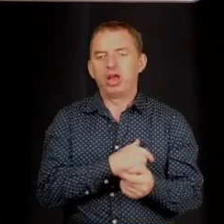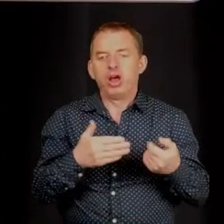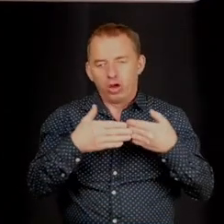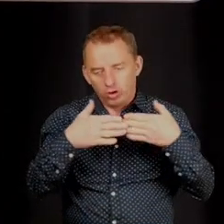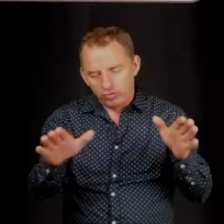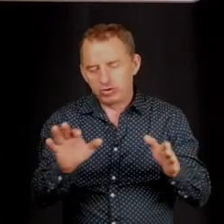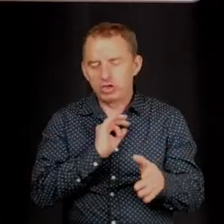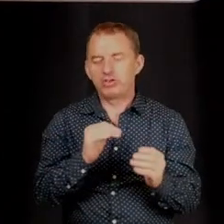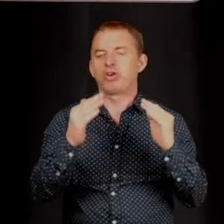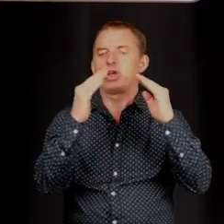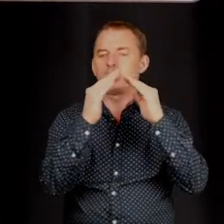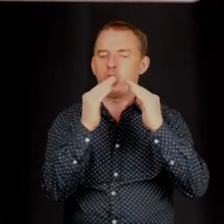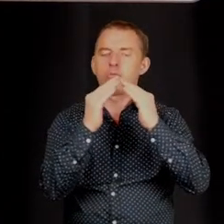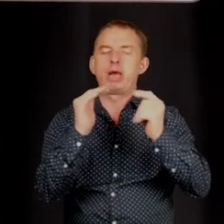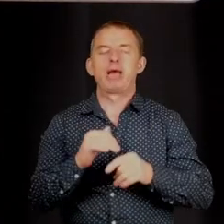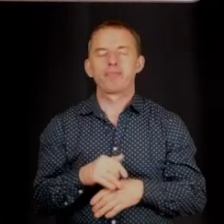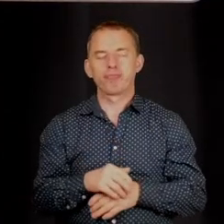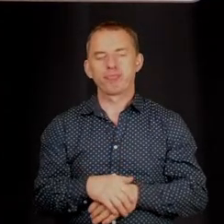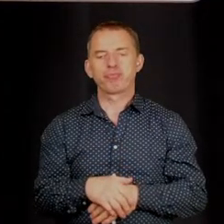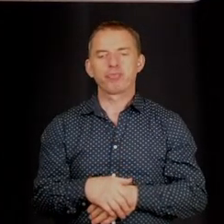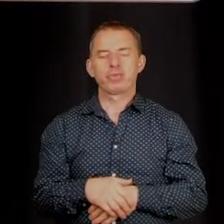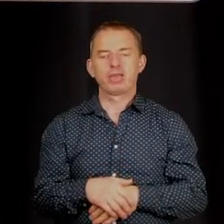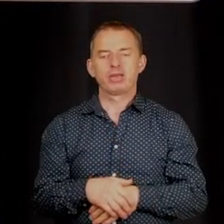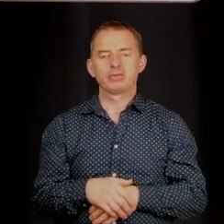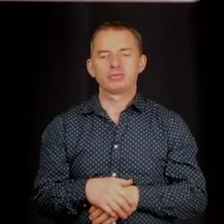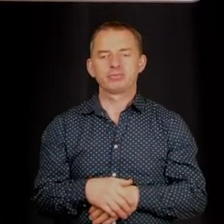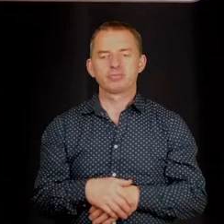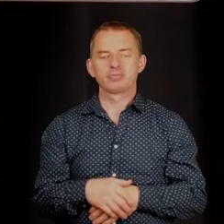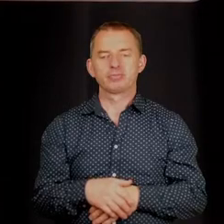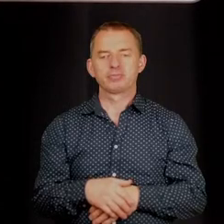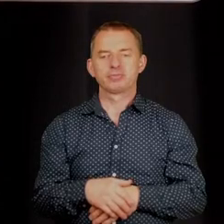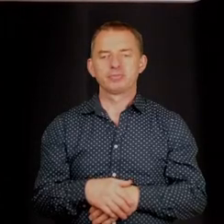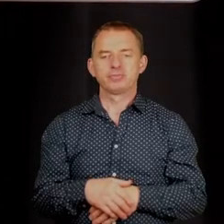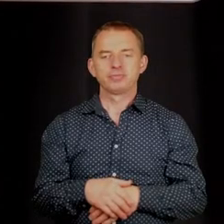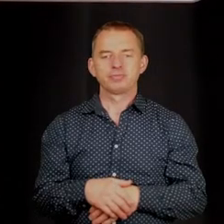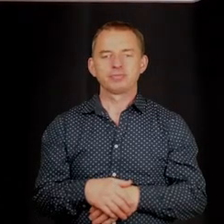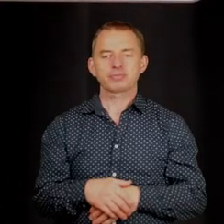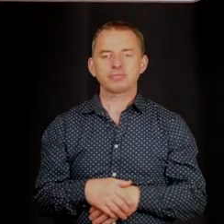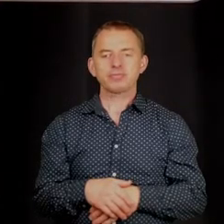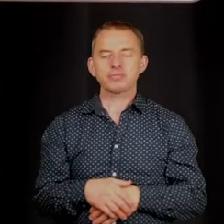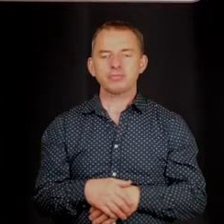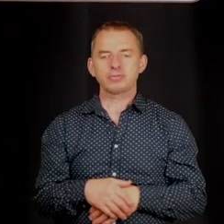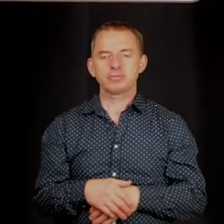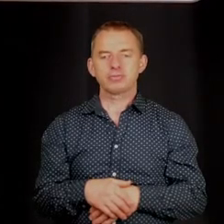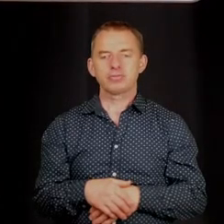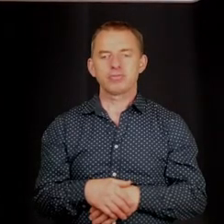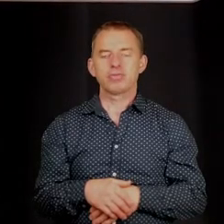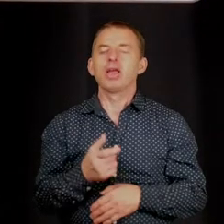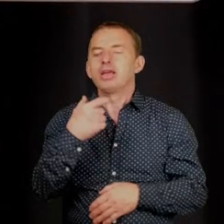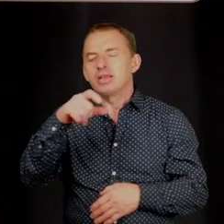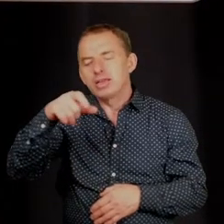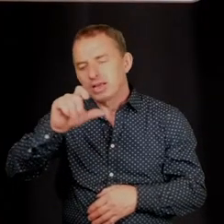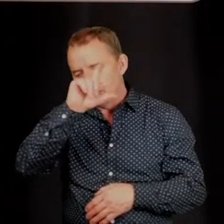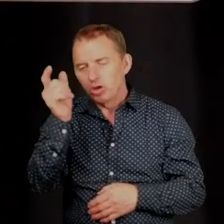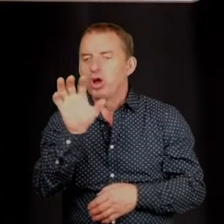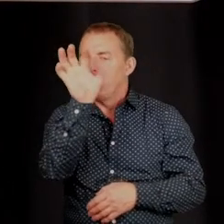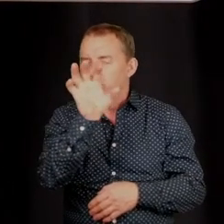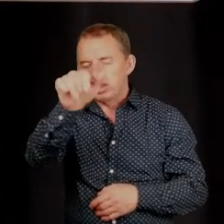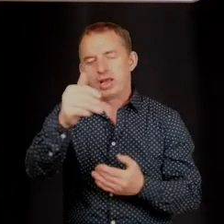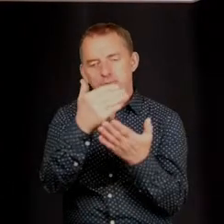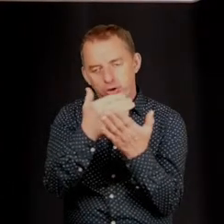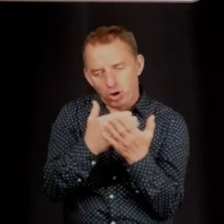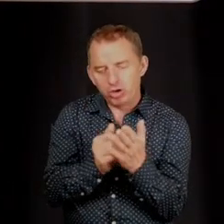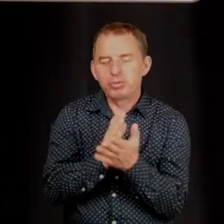swoje domy. Now hundreds of people are watching this program via internet. Setki ludzi ogląda ten program